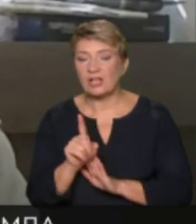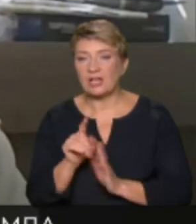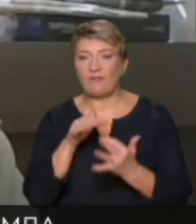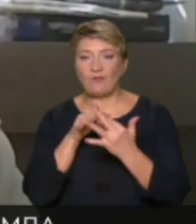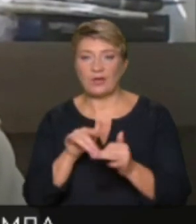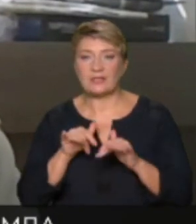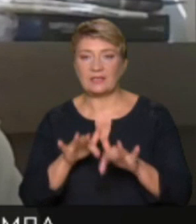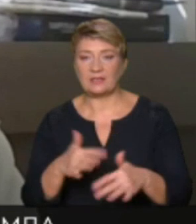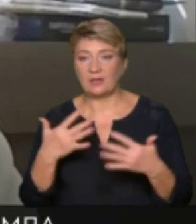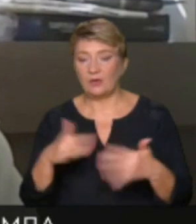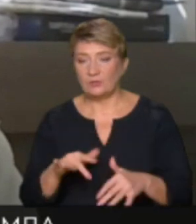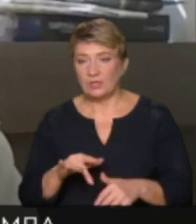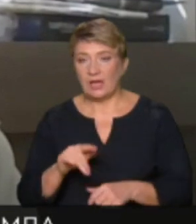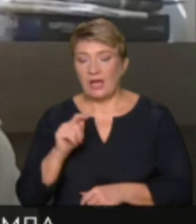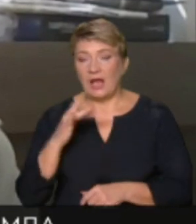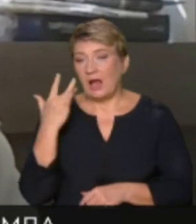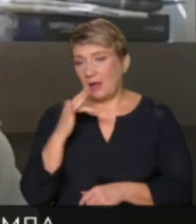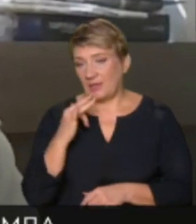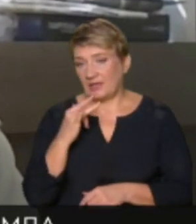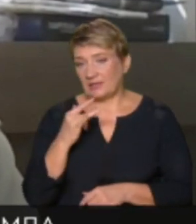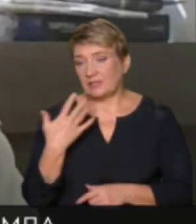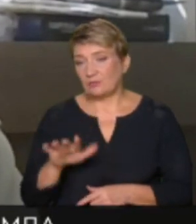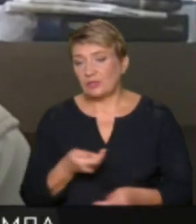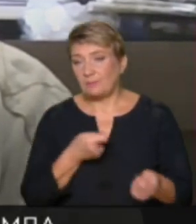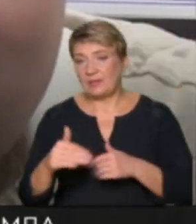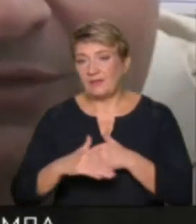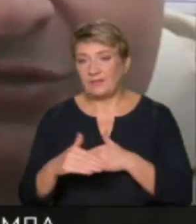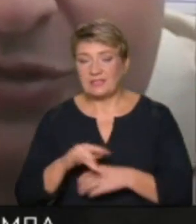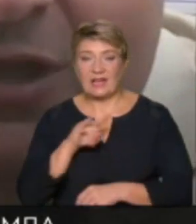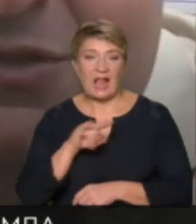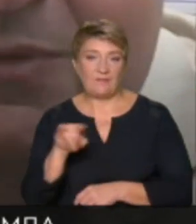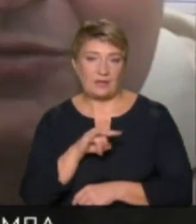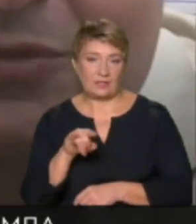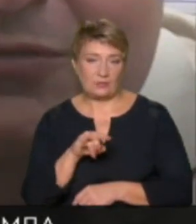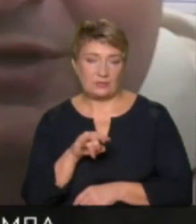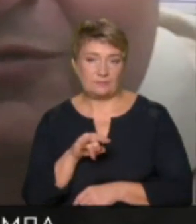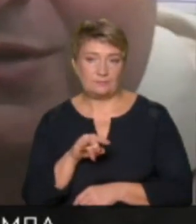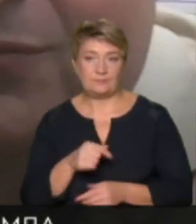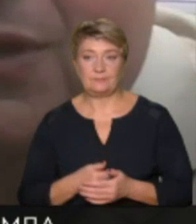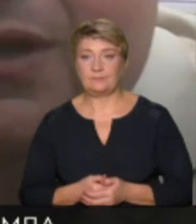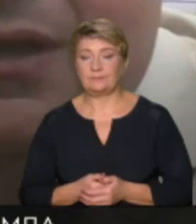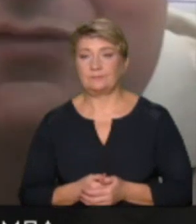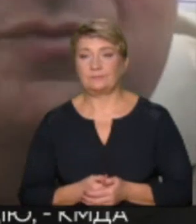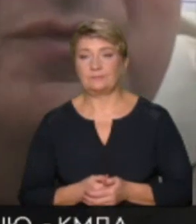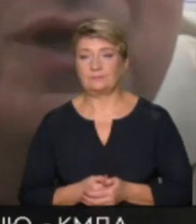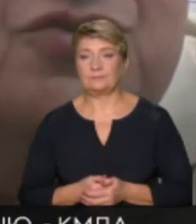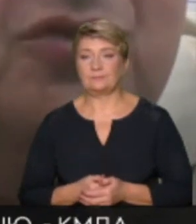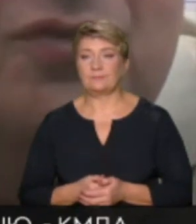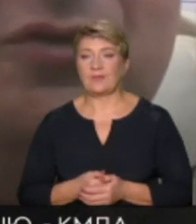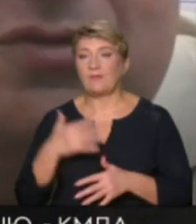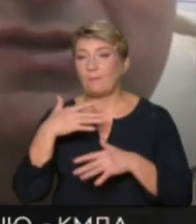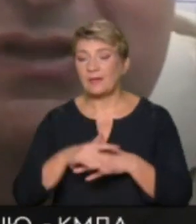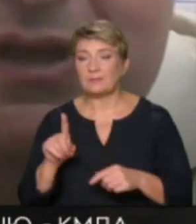пришел американский авианосец, то есть если бы Хизбалла хотела напасть, она явно бы не дожидалась подхода авианосцев. Вы же понимаете,